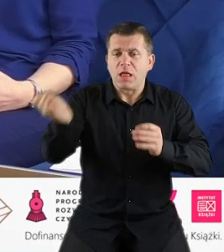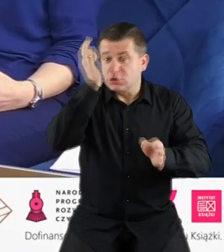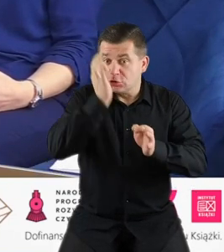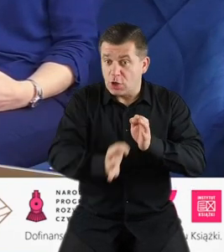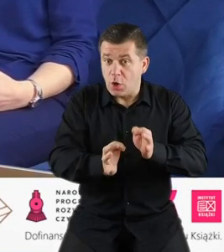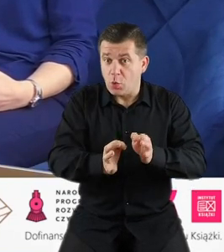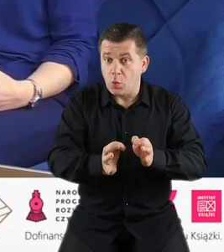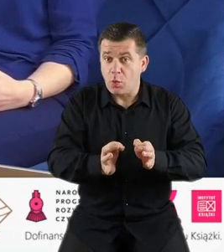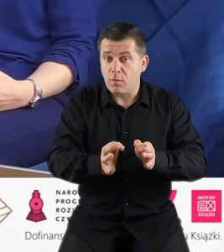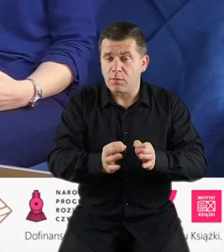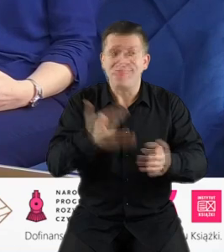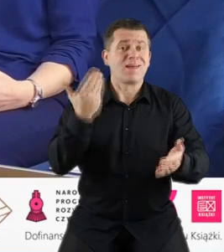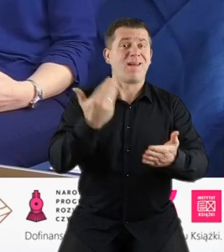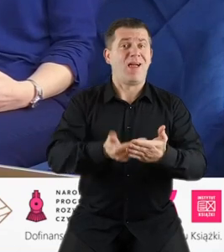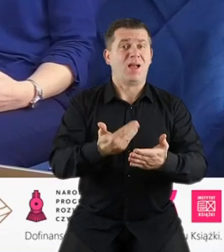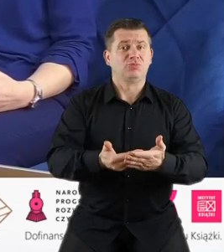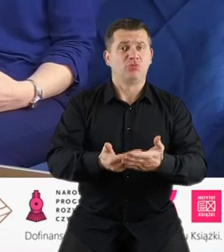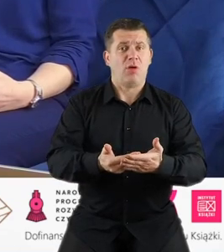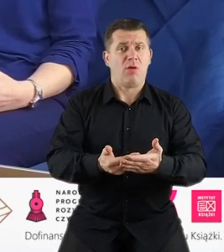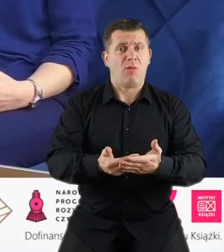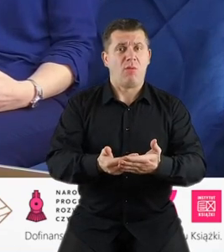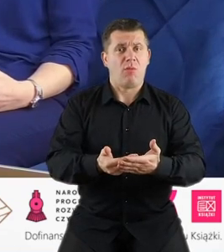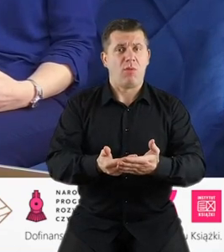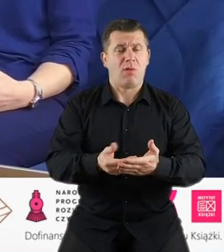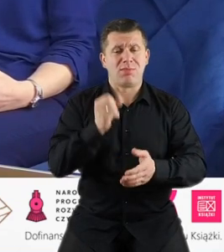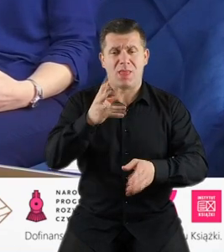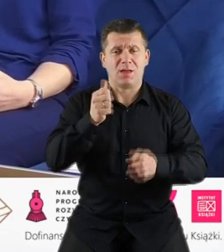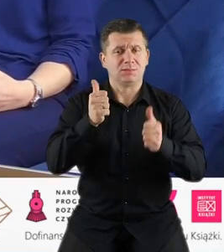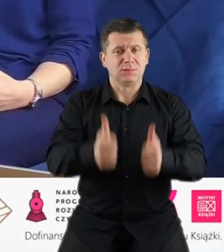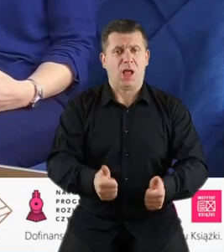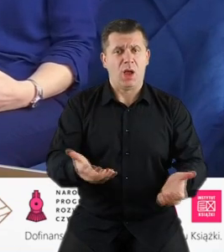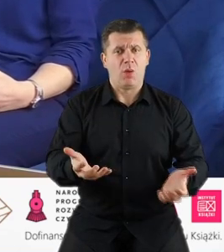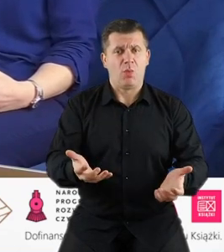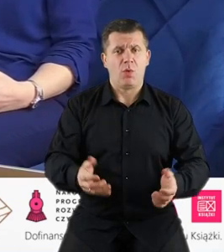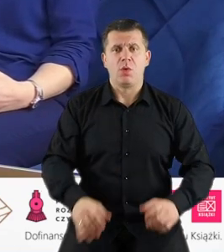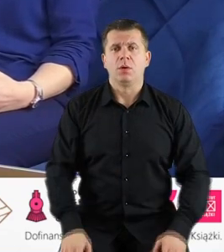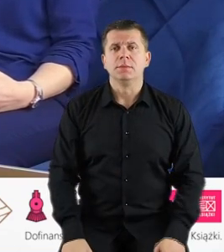szczegółów, żeby zrozumieć, dlaczego tak się stało.